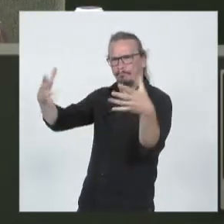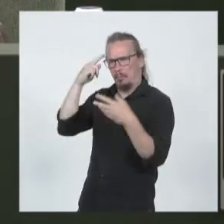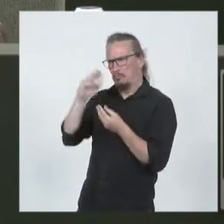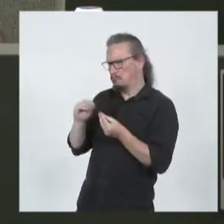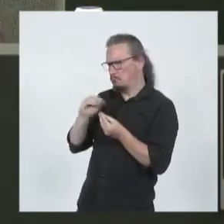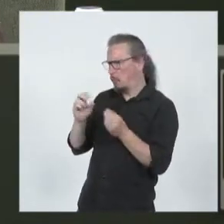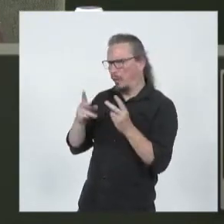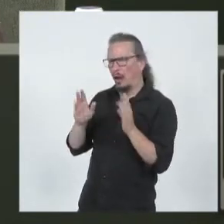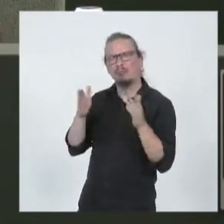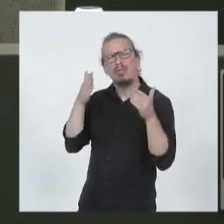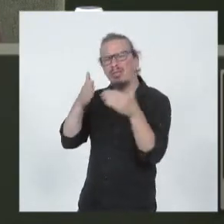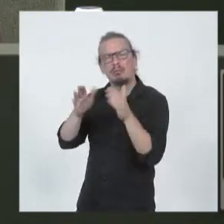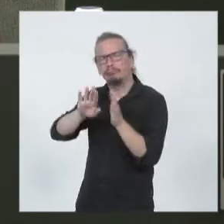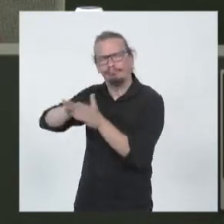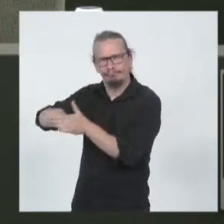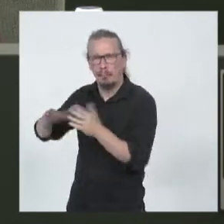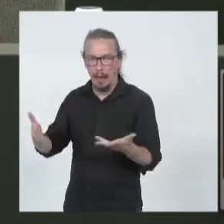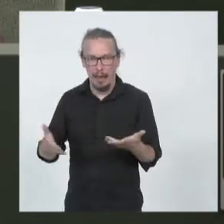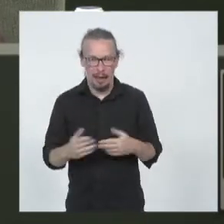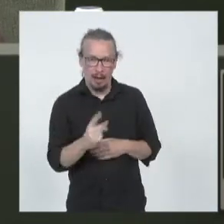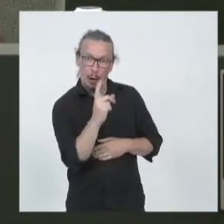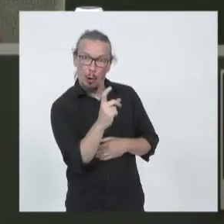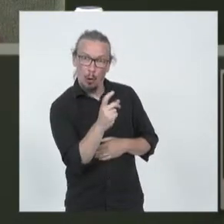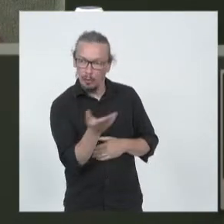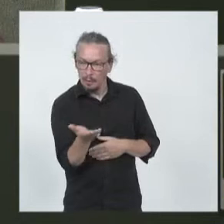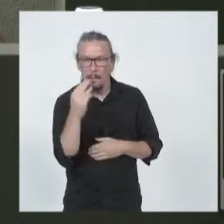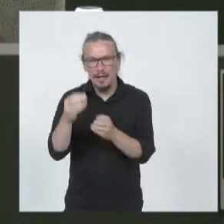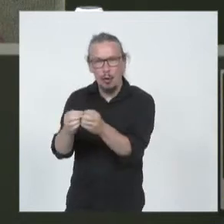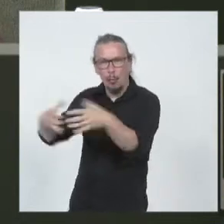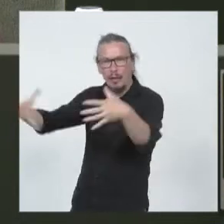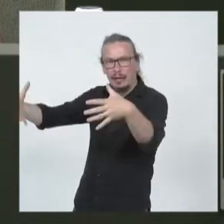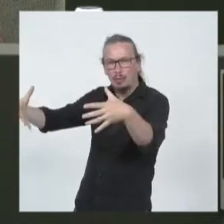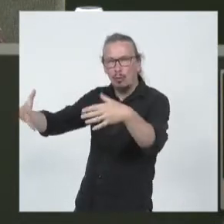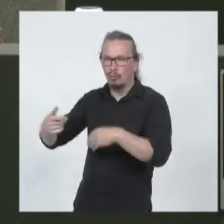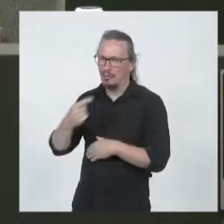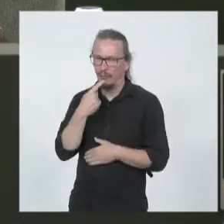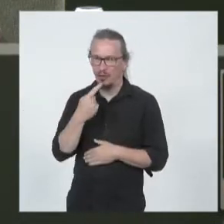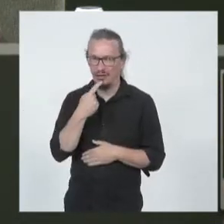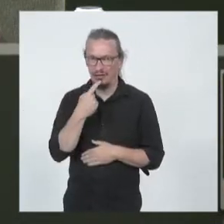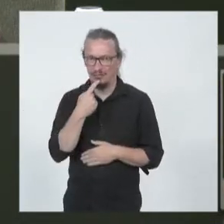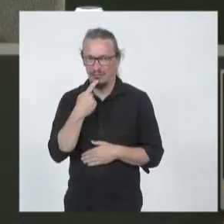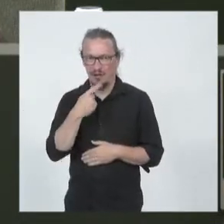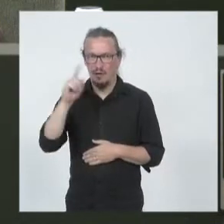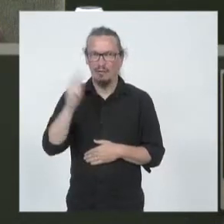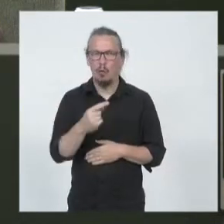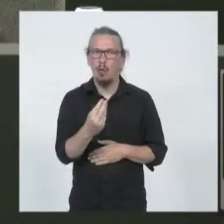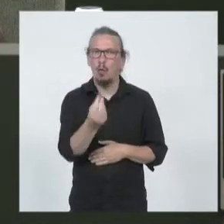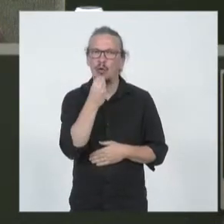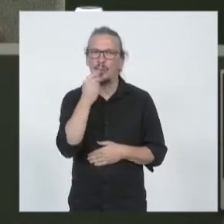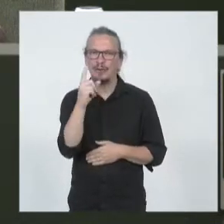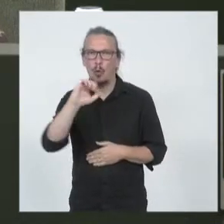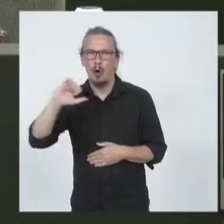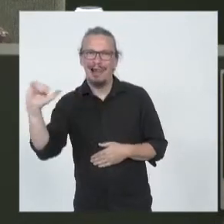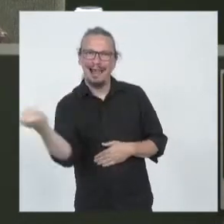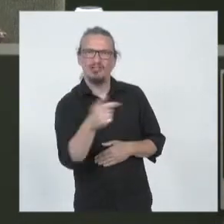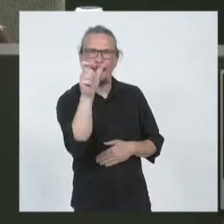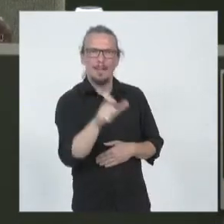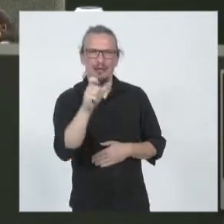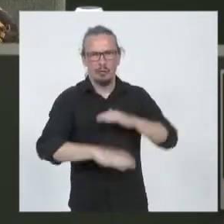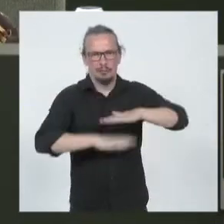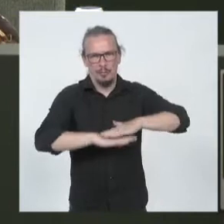n'est pas le sujet ce soir. En tout cas, si vous misez sur une telle augmentation, cela implique une diminution plus nette encore de la consommation d'eau par